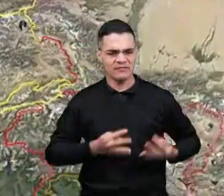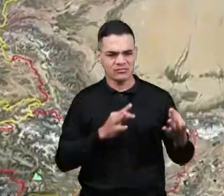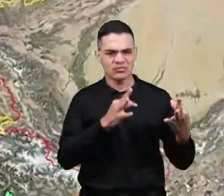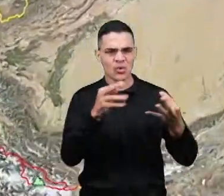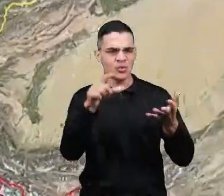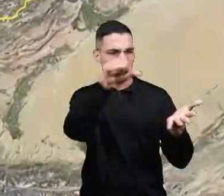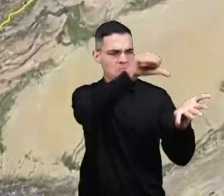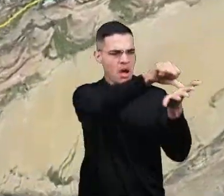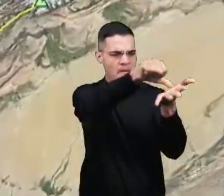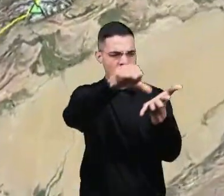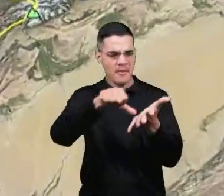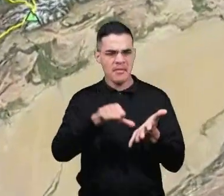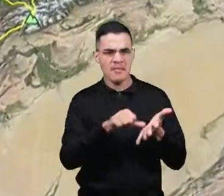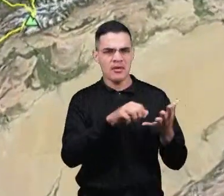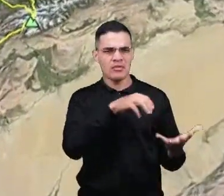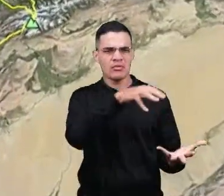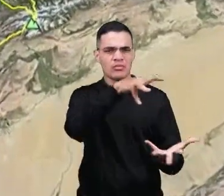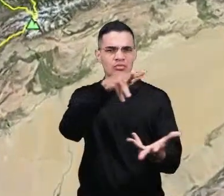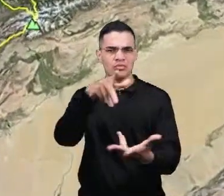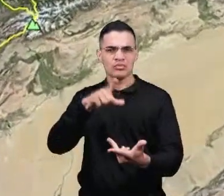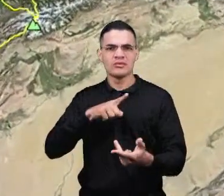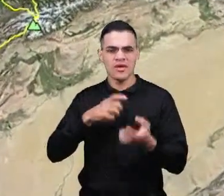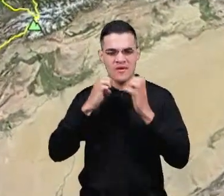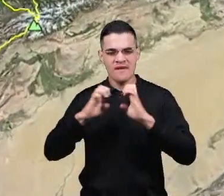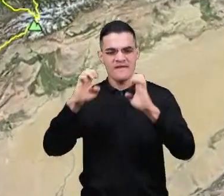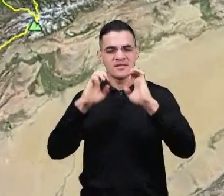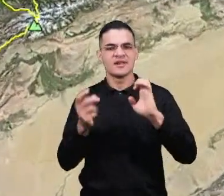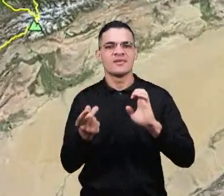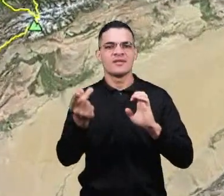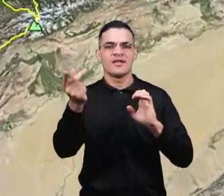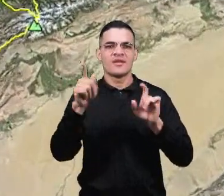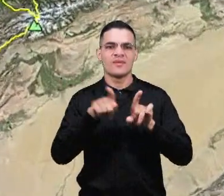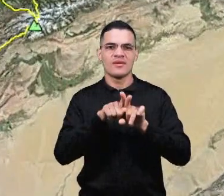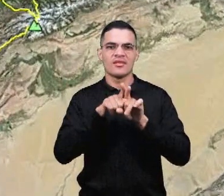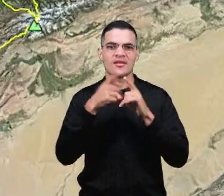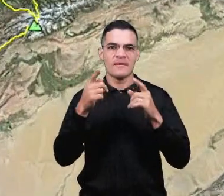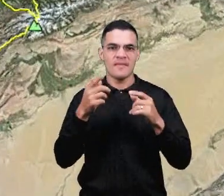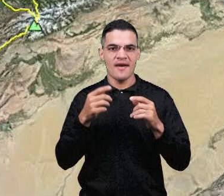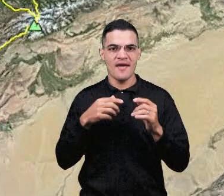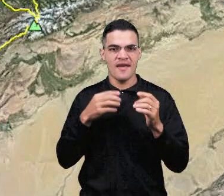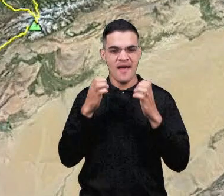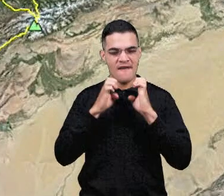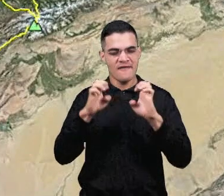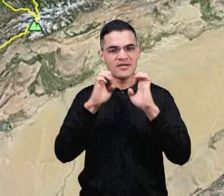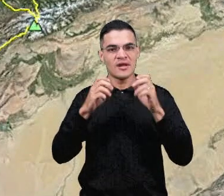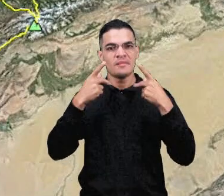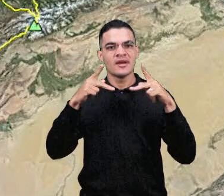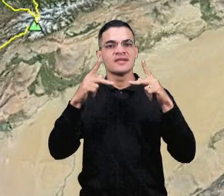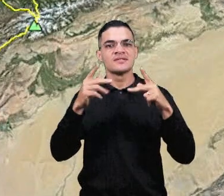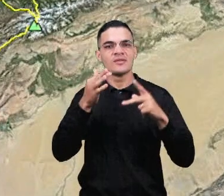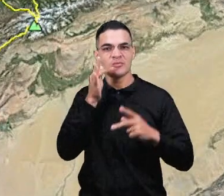l'évangile éternel et par le message du retour imminent du Seigneur Jésus-Christ.